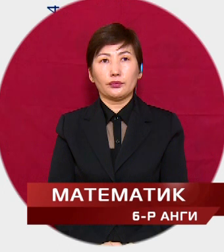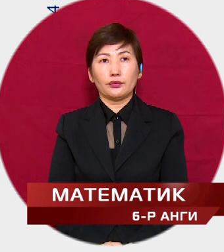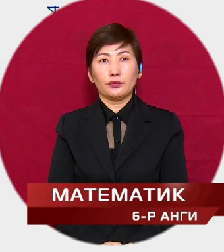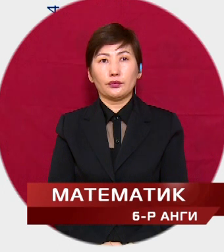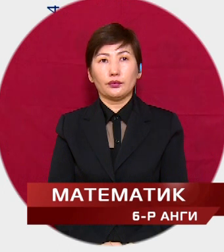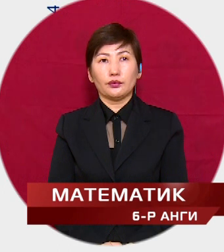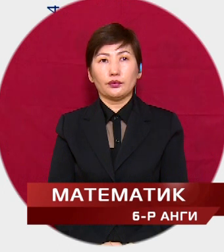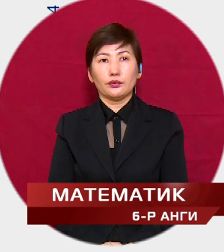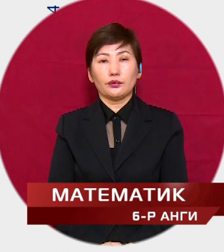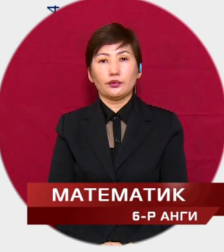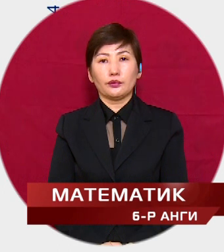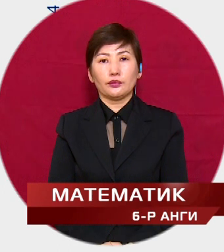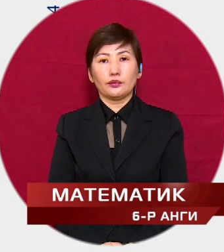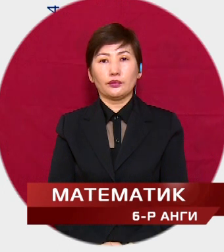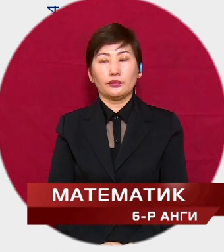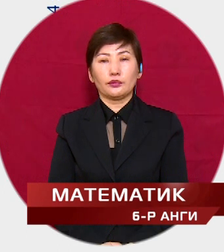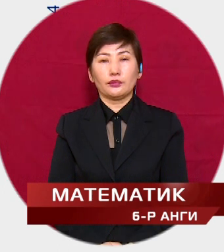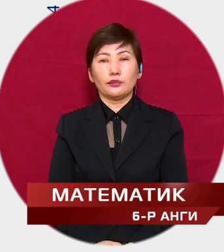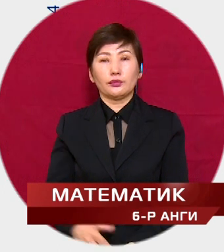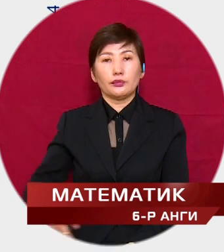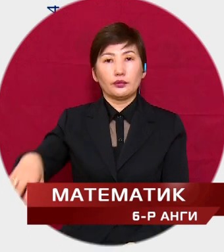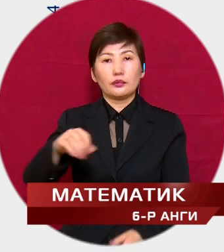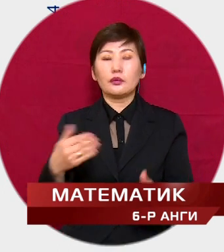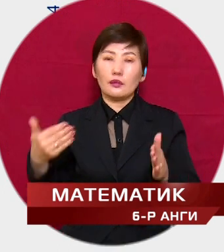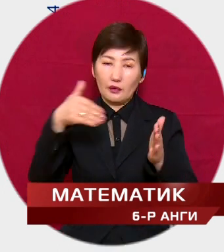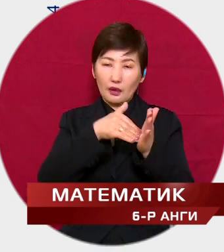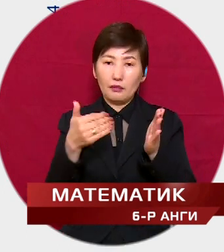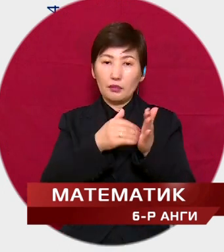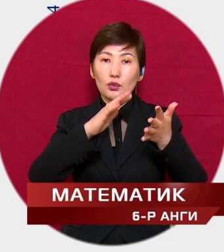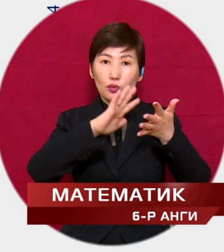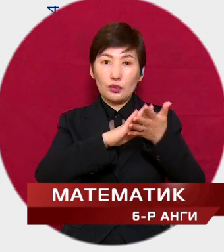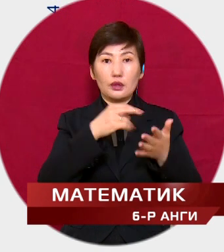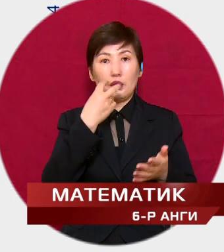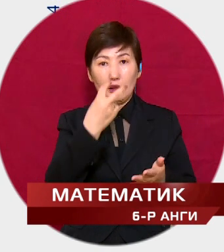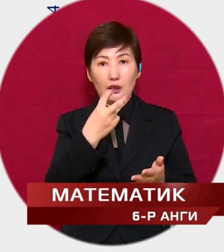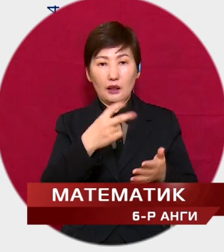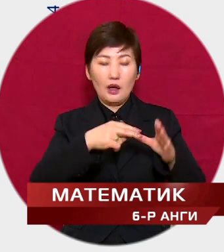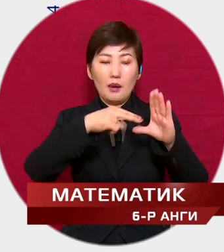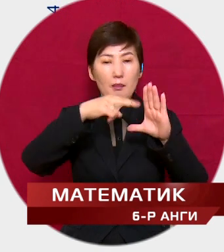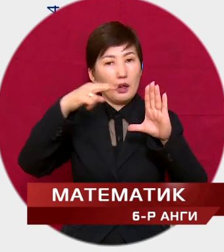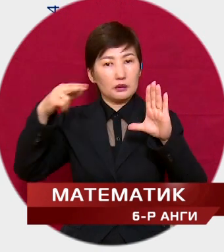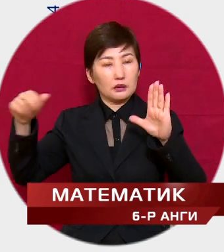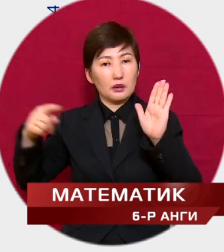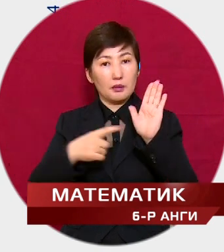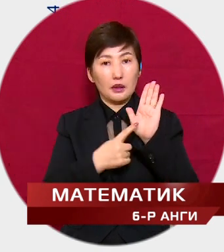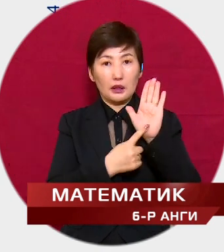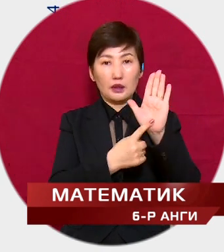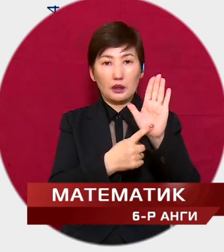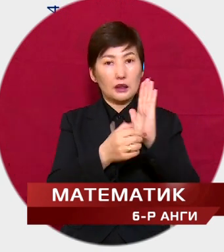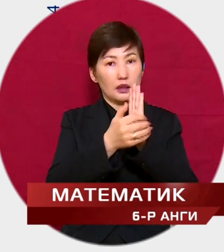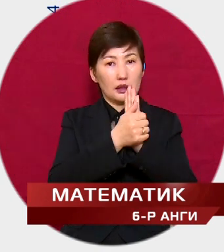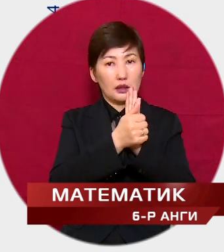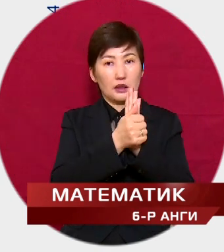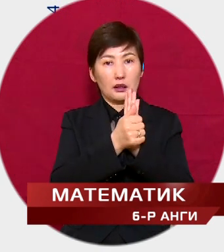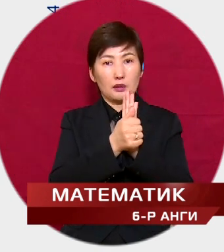За эндээс ерөнхийдөө бид нэр давтамжийн хүснэгтээ хараад багнын диаграмаар илэрхийлэх чадварыг бол одоо